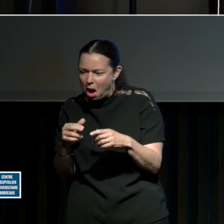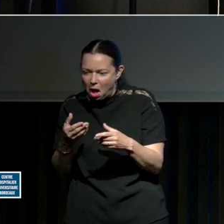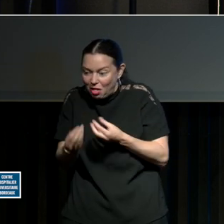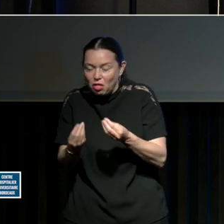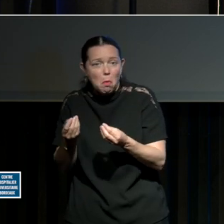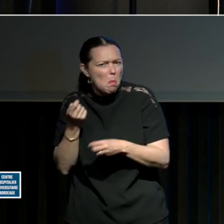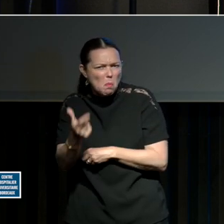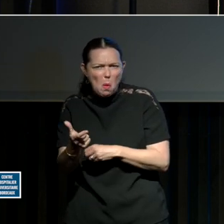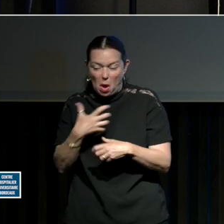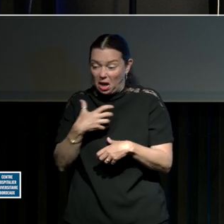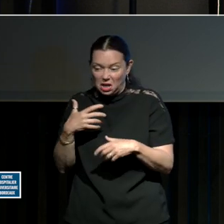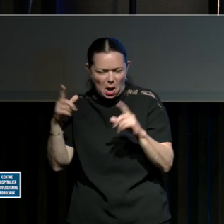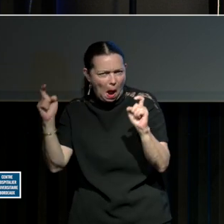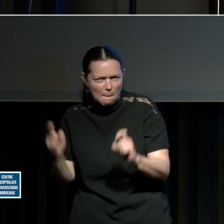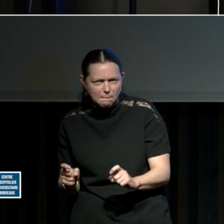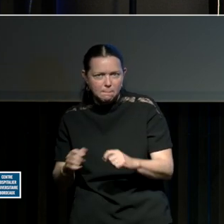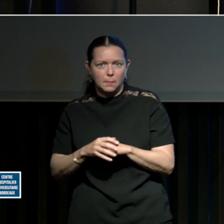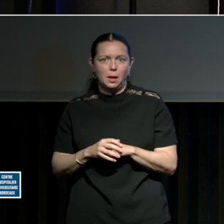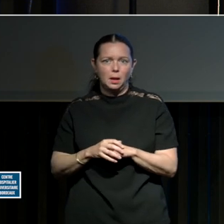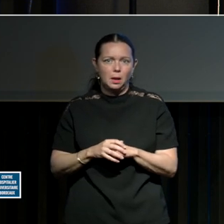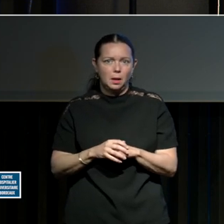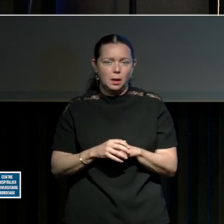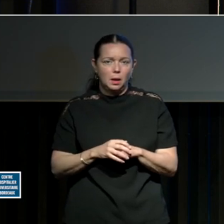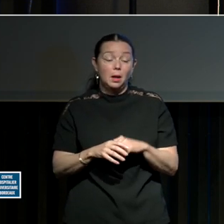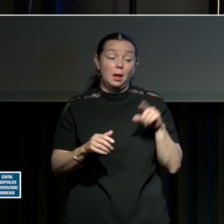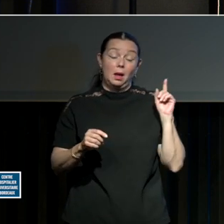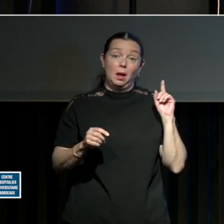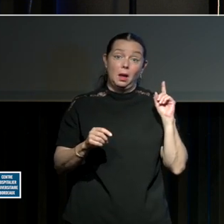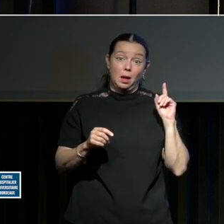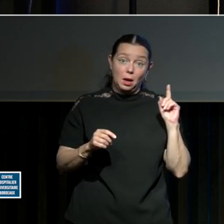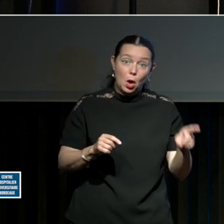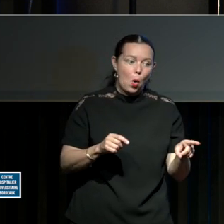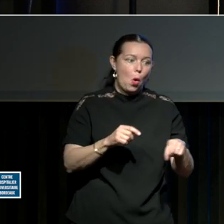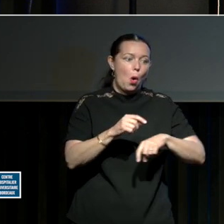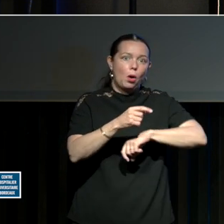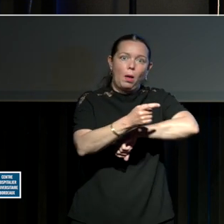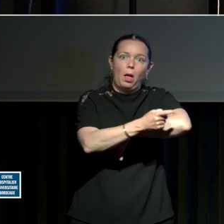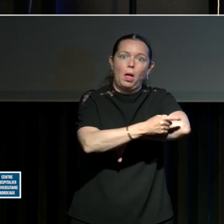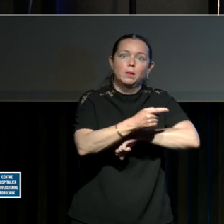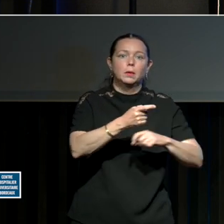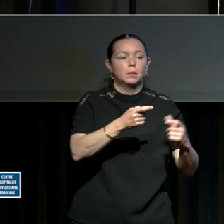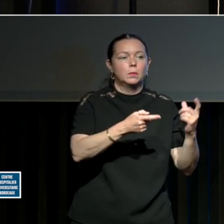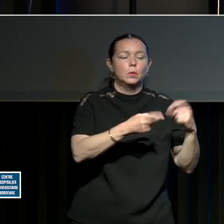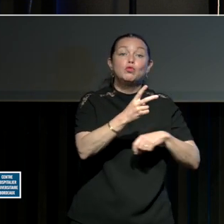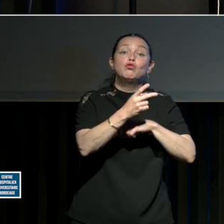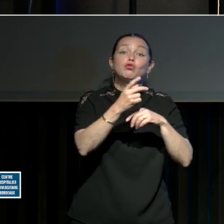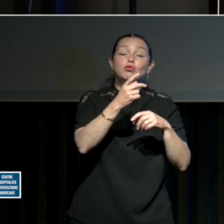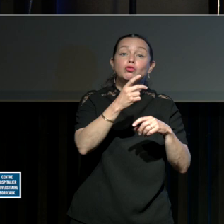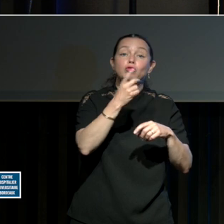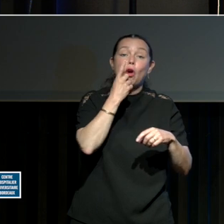vont être beaucoup moins sensibles que les autres aux effets appétitifs et addictifs des